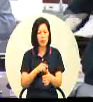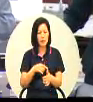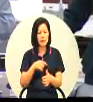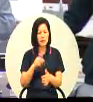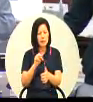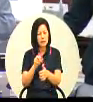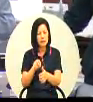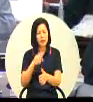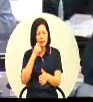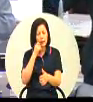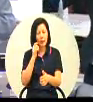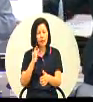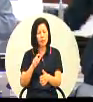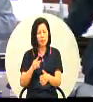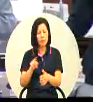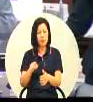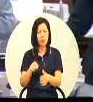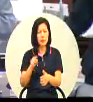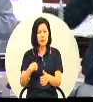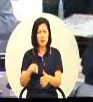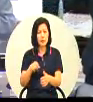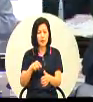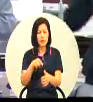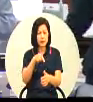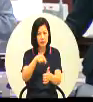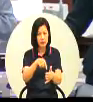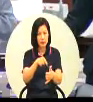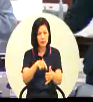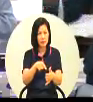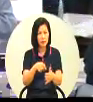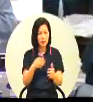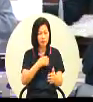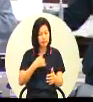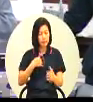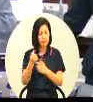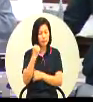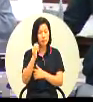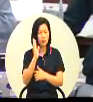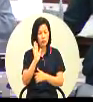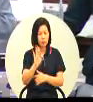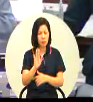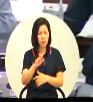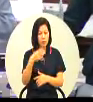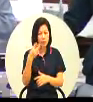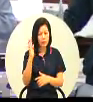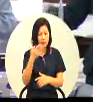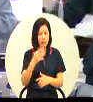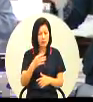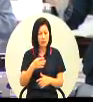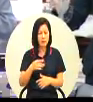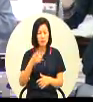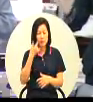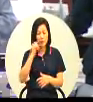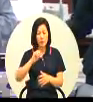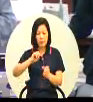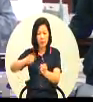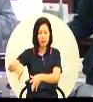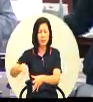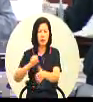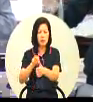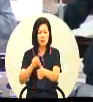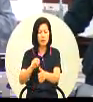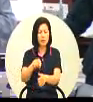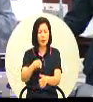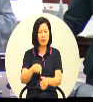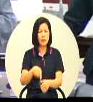嗯。但是如果说他本身还有能力，这个也是弃养。这些的边缘户啊，我们的市政